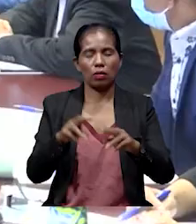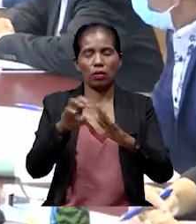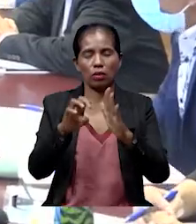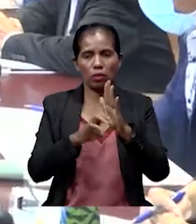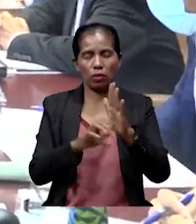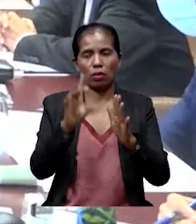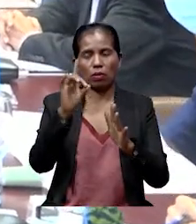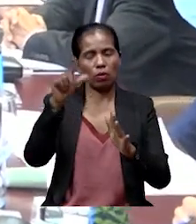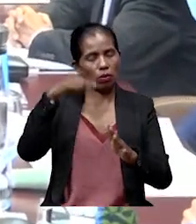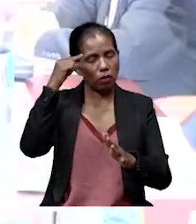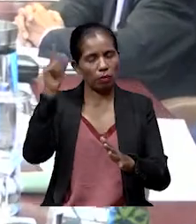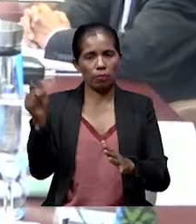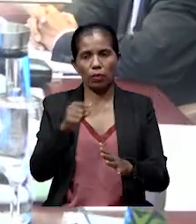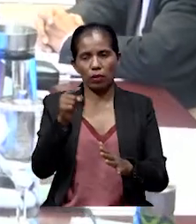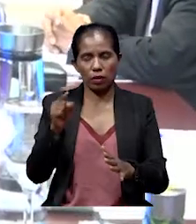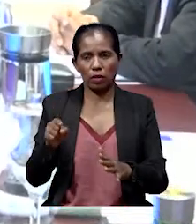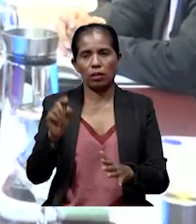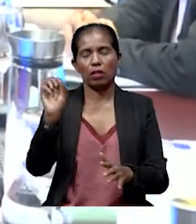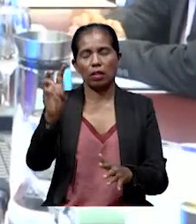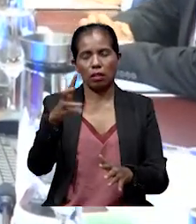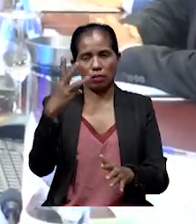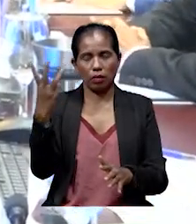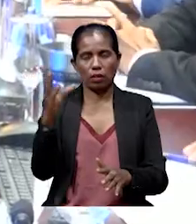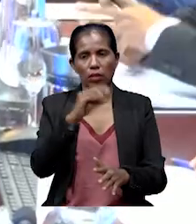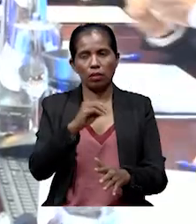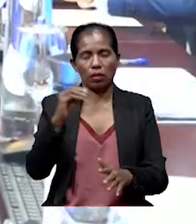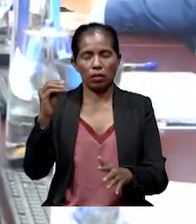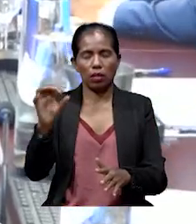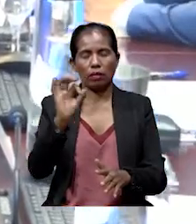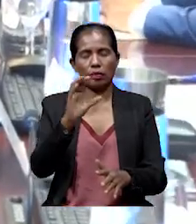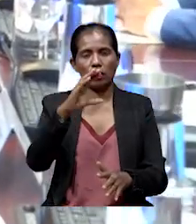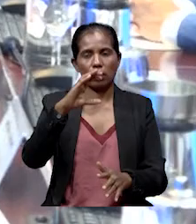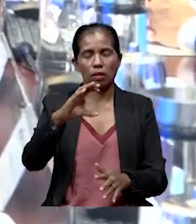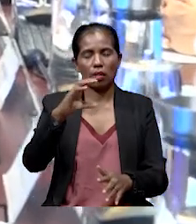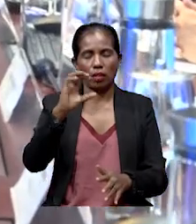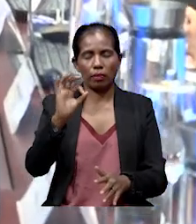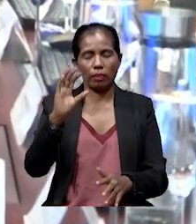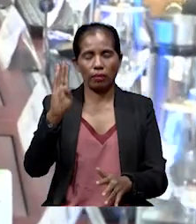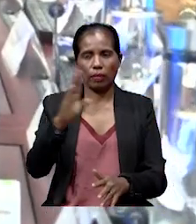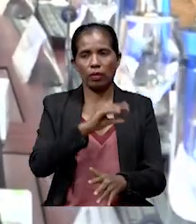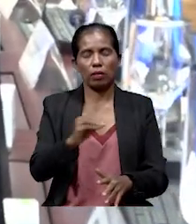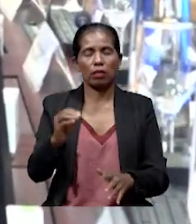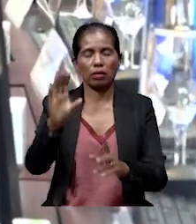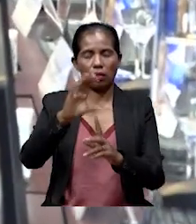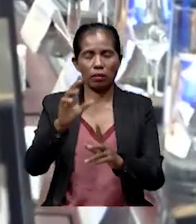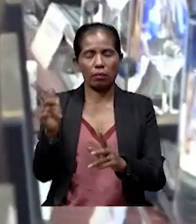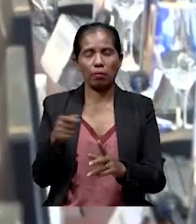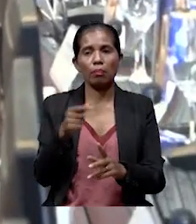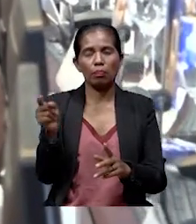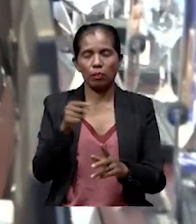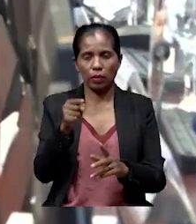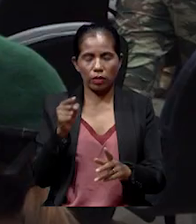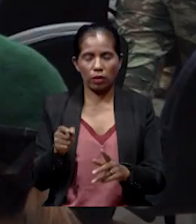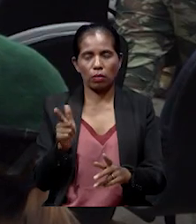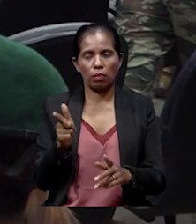oitavo governo nia, porsentu sanulu resing nen, iha função publiku ba kargo chefia iha porsentu ronulu resing nen, mai